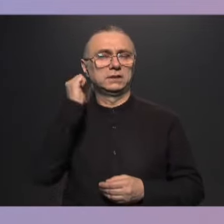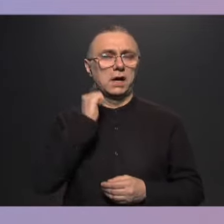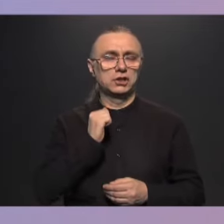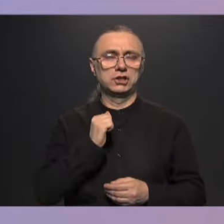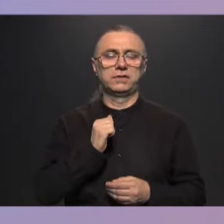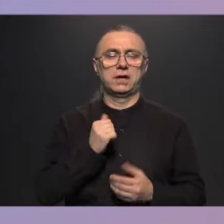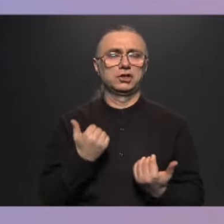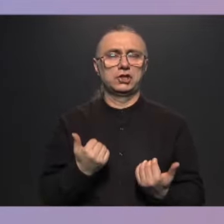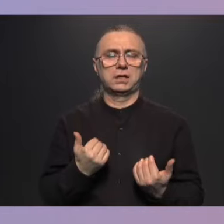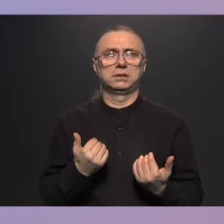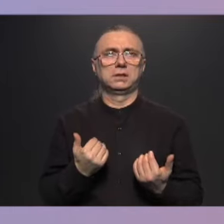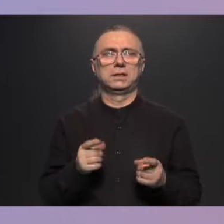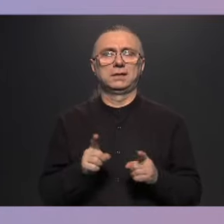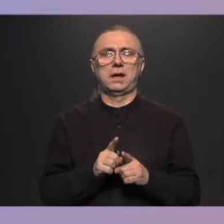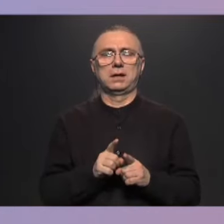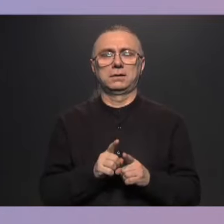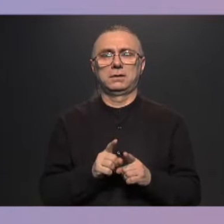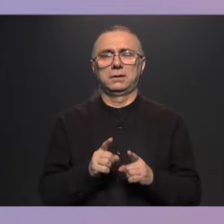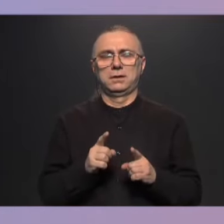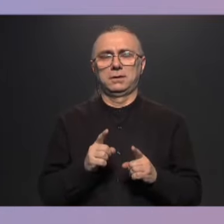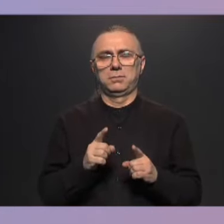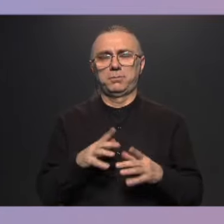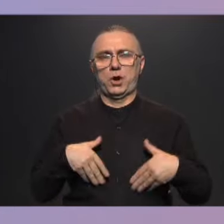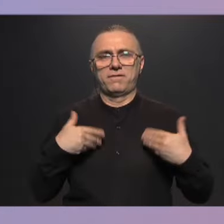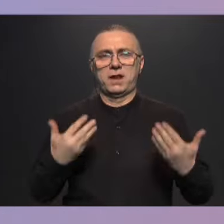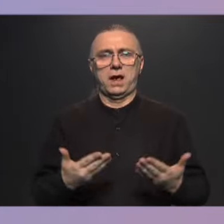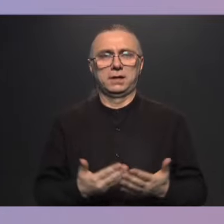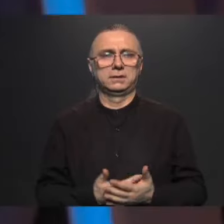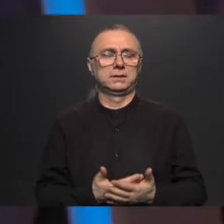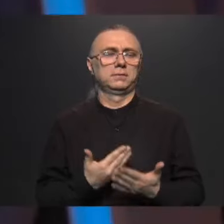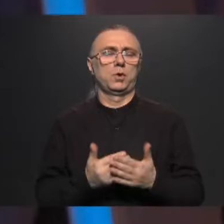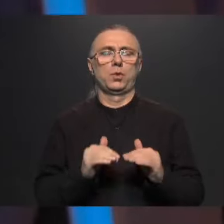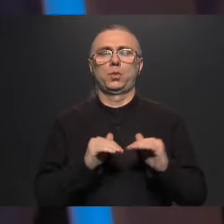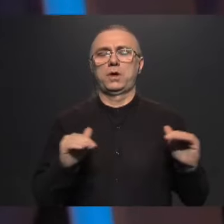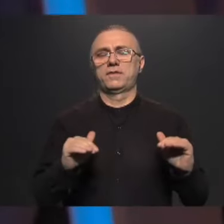таковые есть, да, вот уровня архимандрита Кирилла,